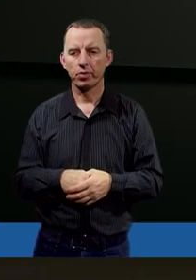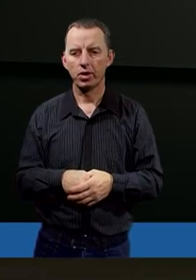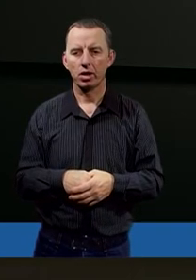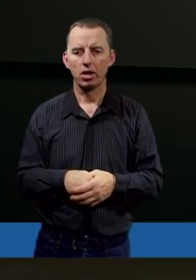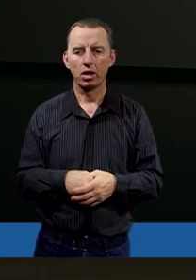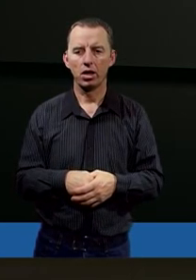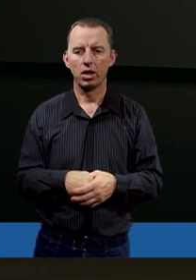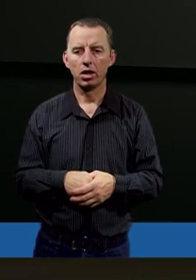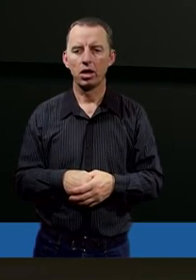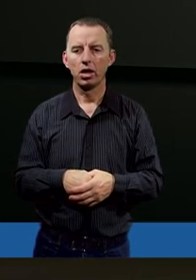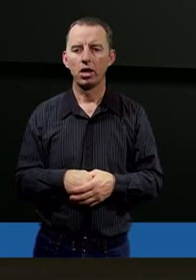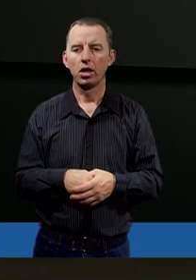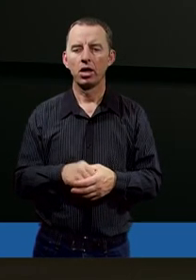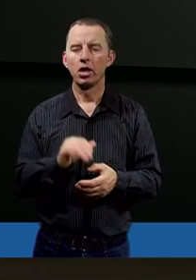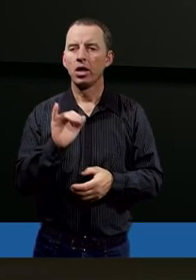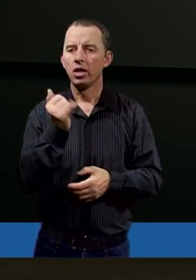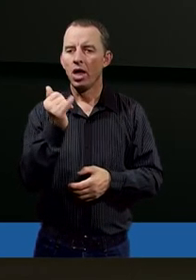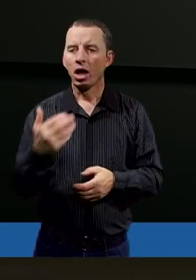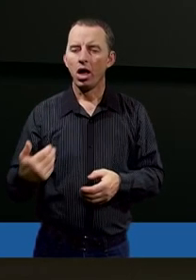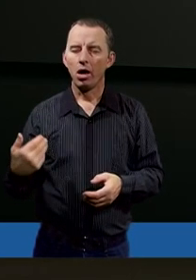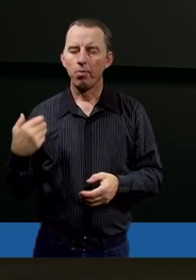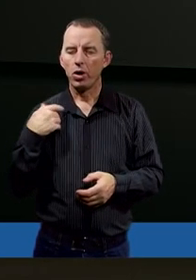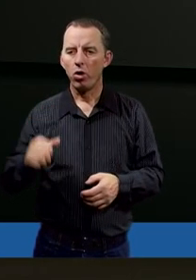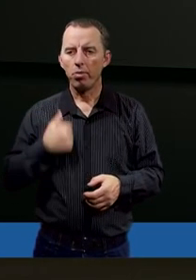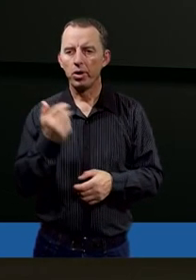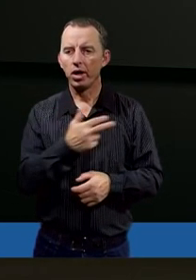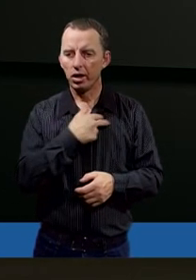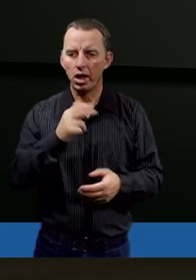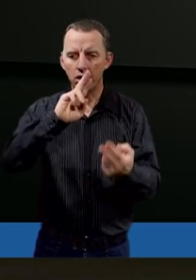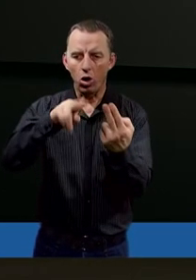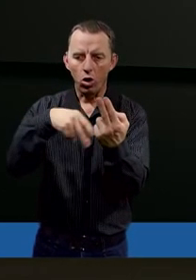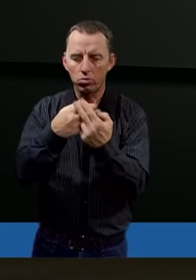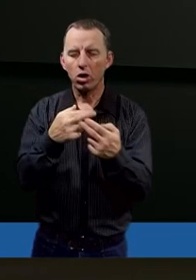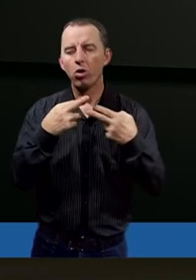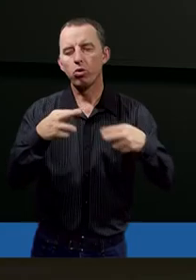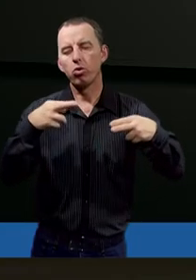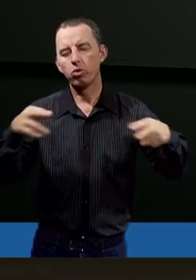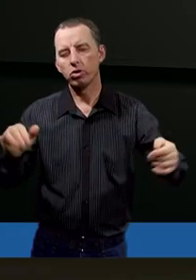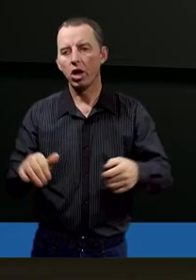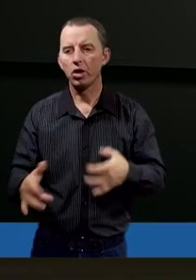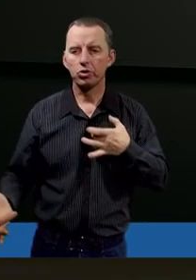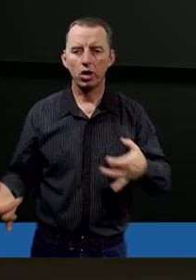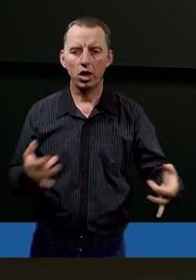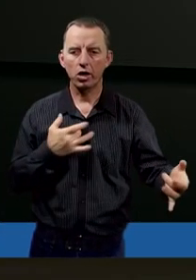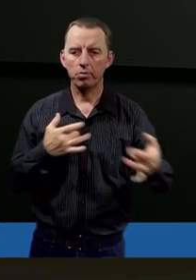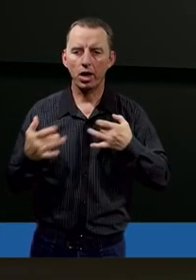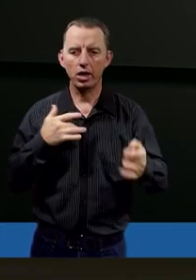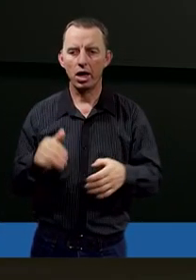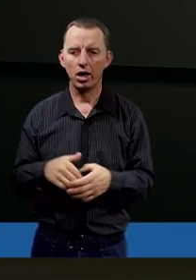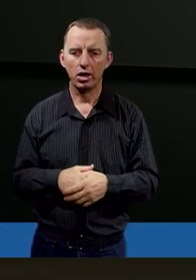Więc jaka byłaby nasza odpowiedź na różne cierpienia?